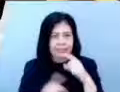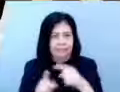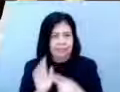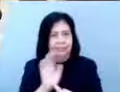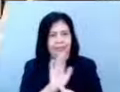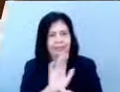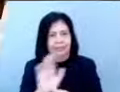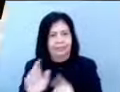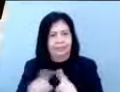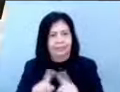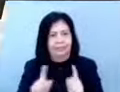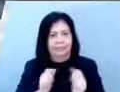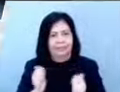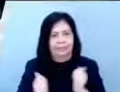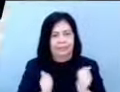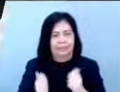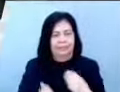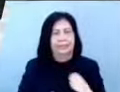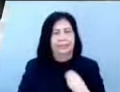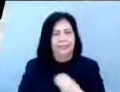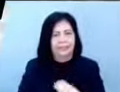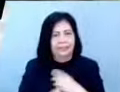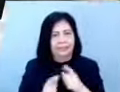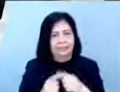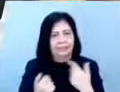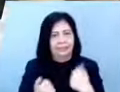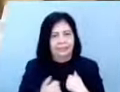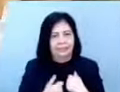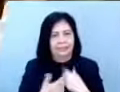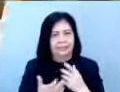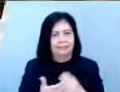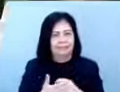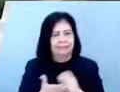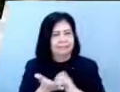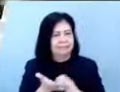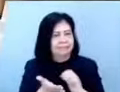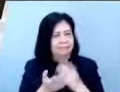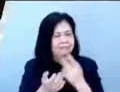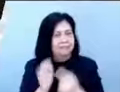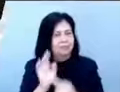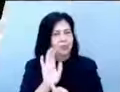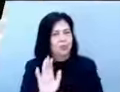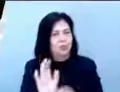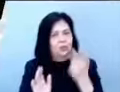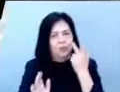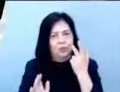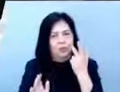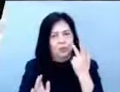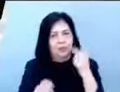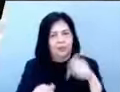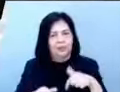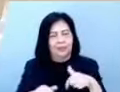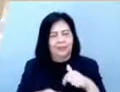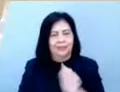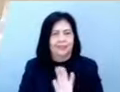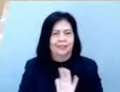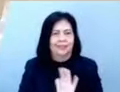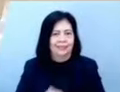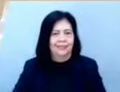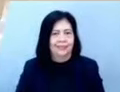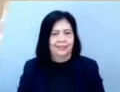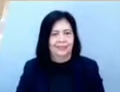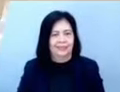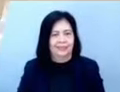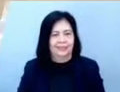cast members na nag-live skit pa bilang patikim sa mga dapat tutukan sa Kapuso series.